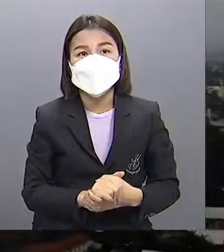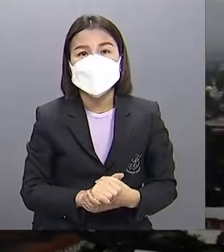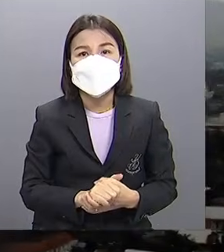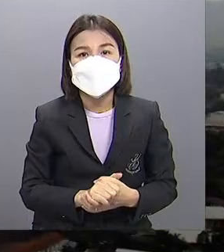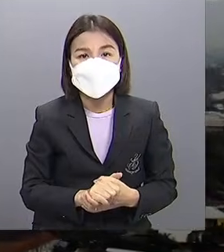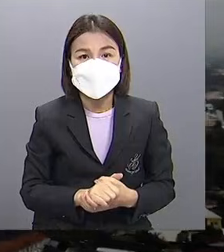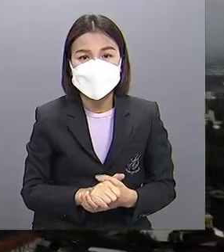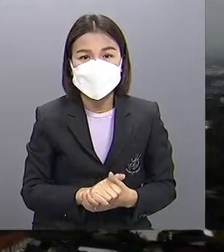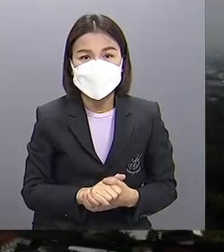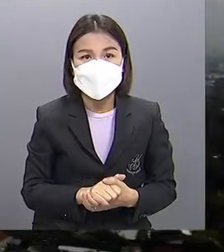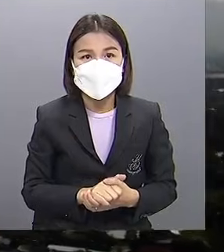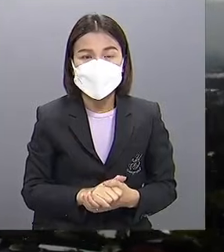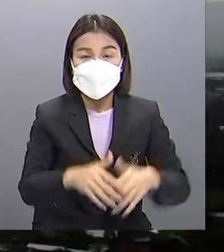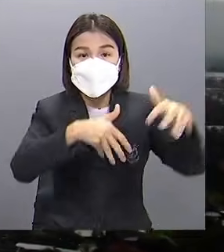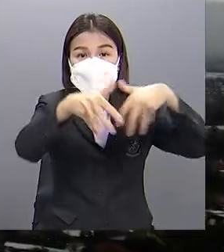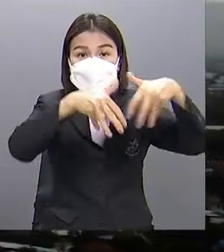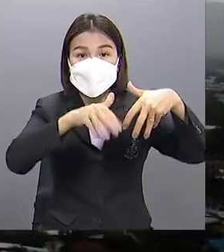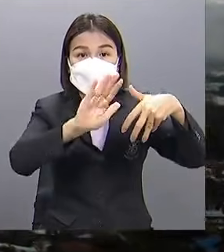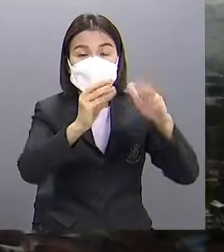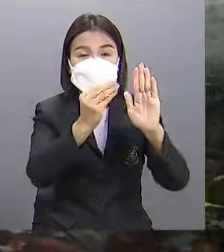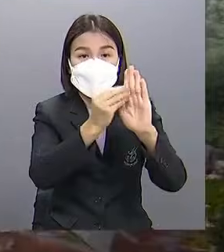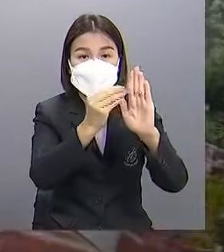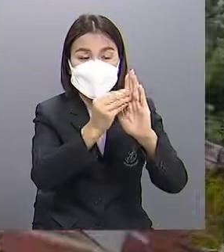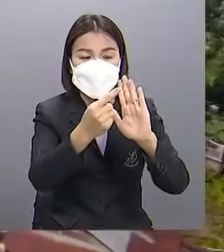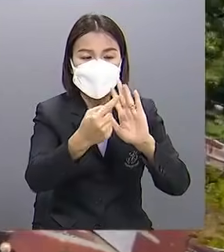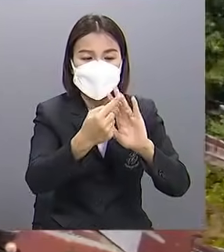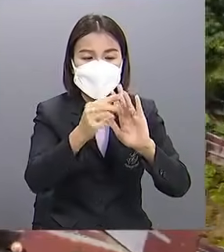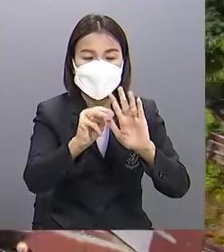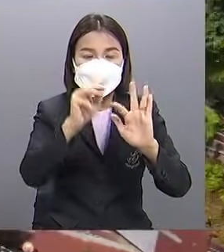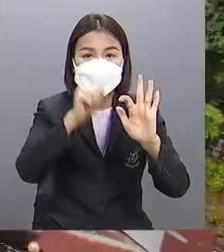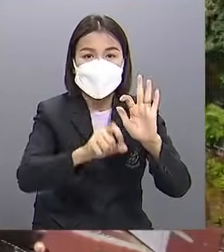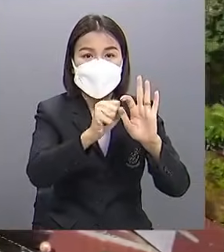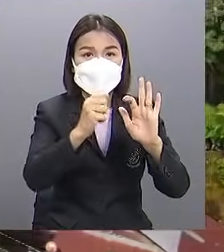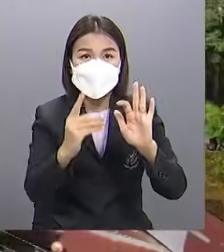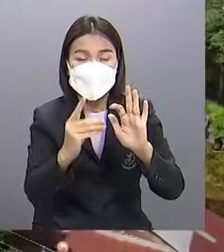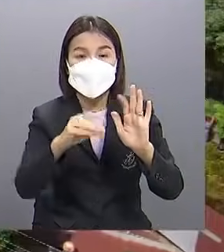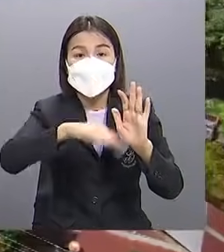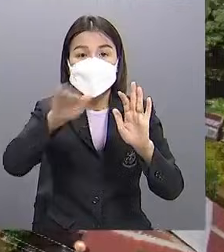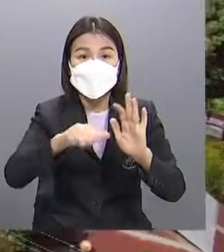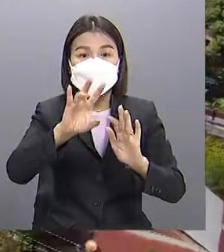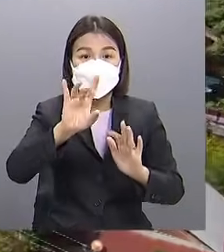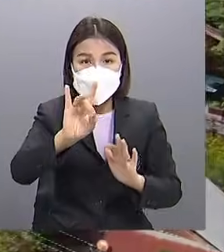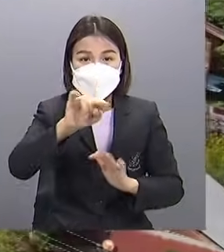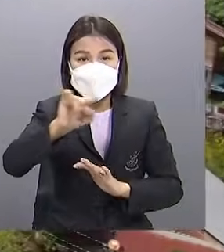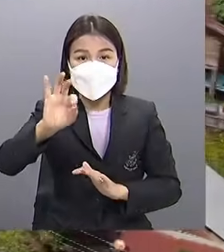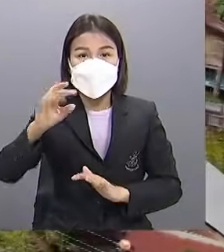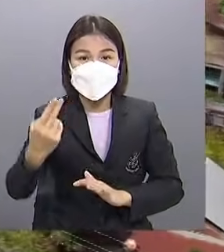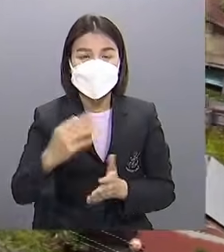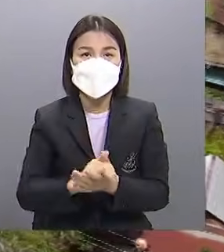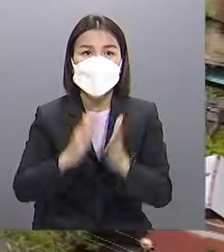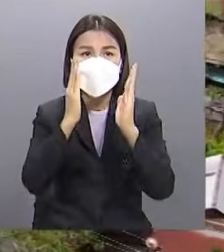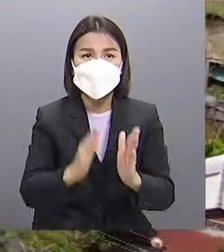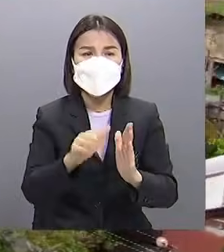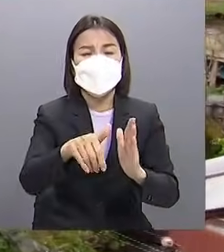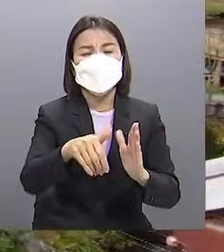ซึ่งประชากรแม่สอดกว่า 80,000 ถึง 90,000 คนประกอบไปด้วยผู้คนจากหลากหลายเชื้อชาติส่วนให